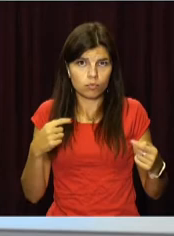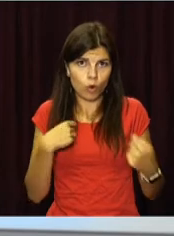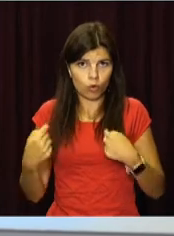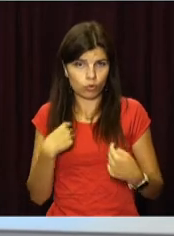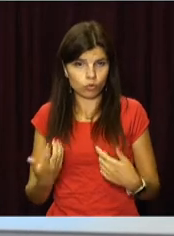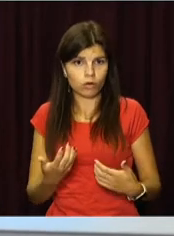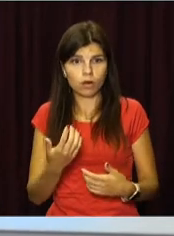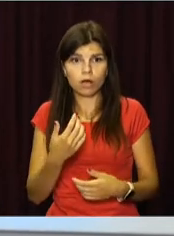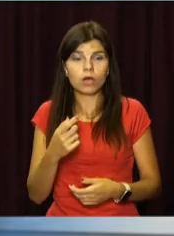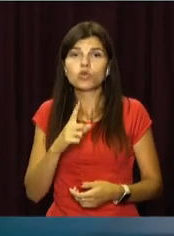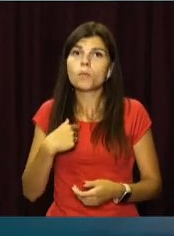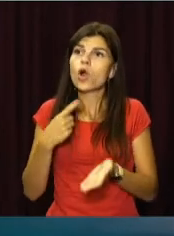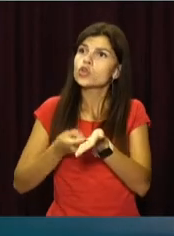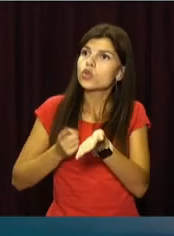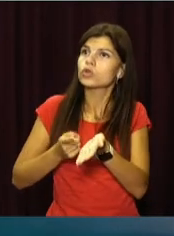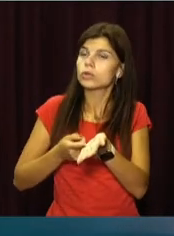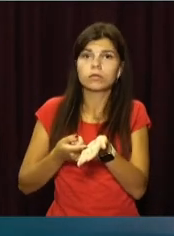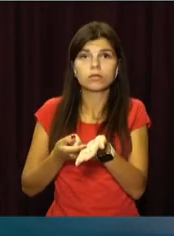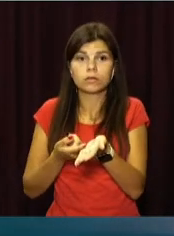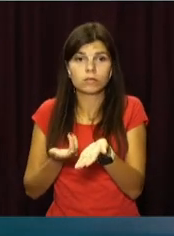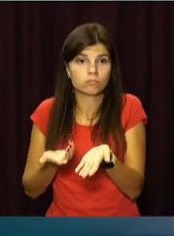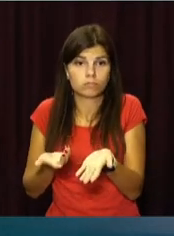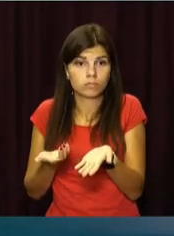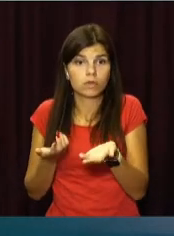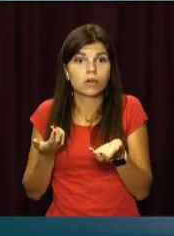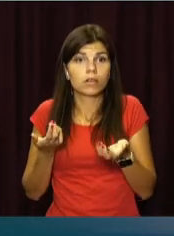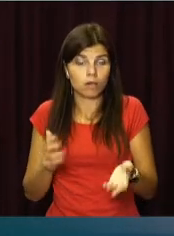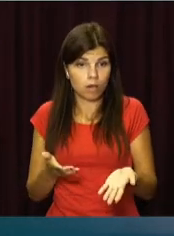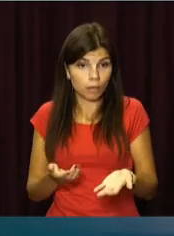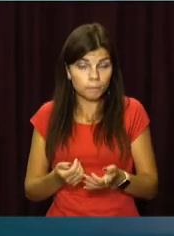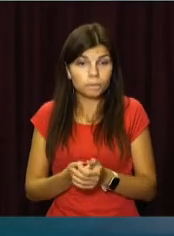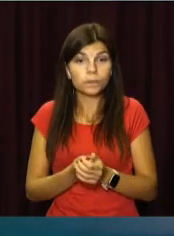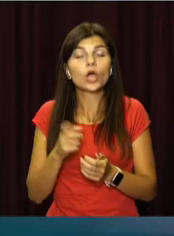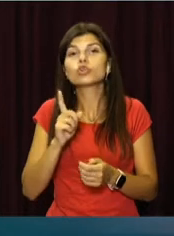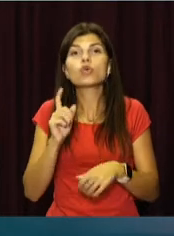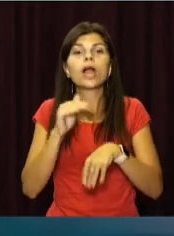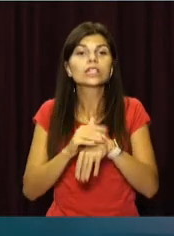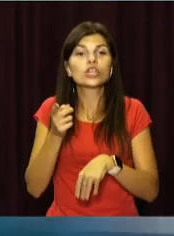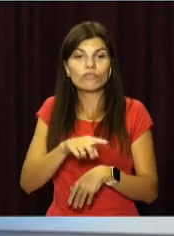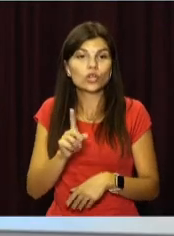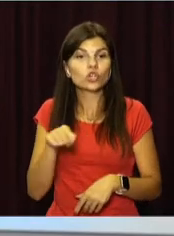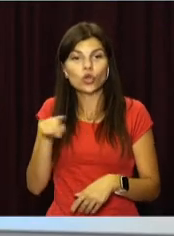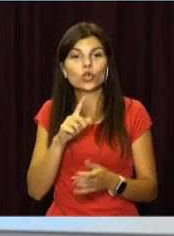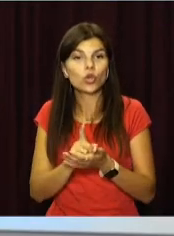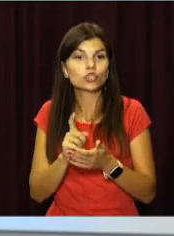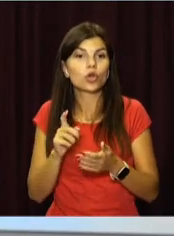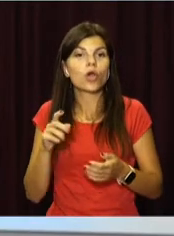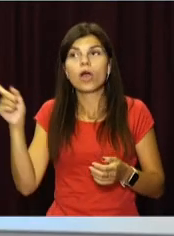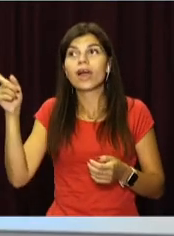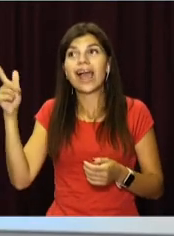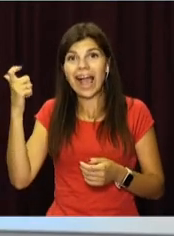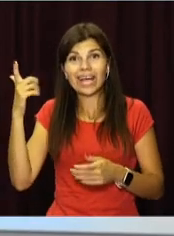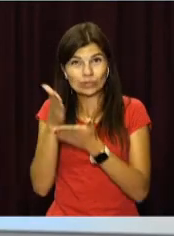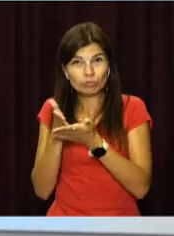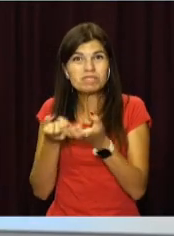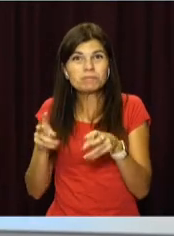щось газовій службі, вони права, в принципі, не мають, оснований під цим теж нету. Что касается того, что они должны пройти по всем квартирам